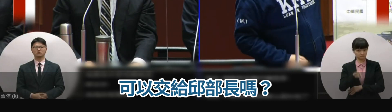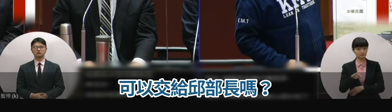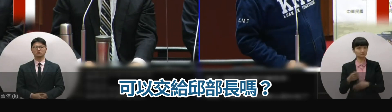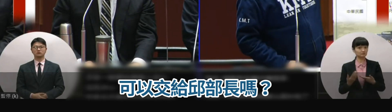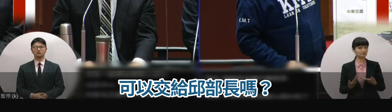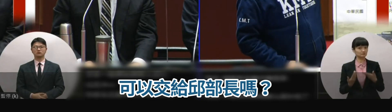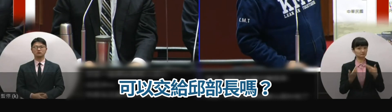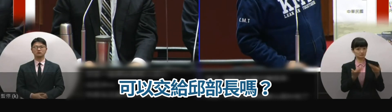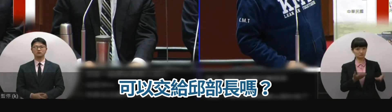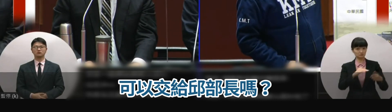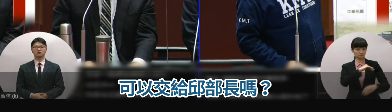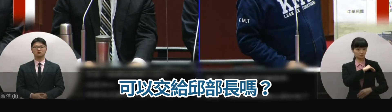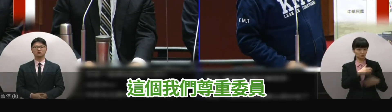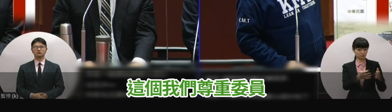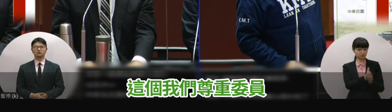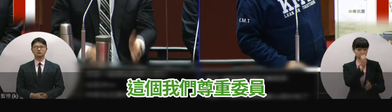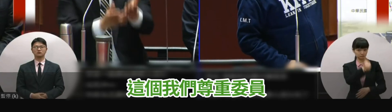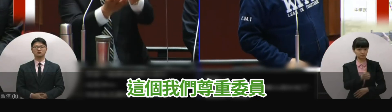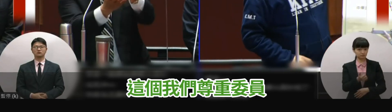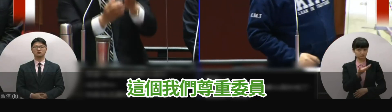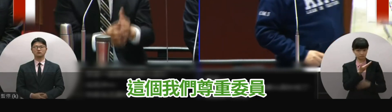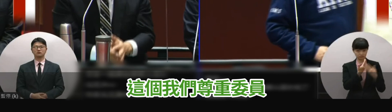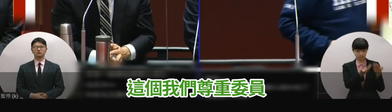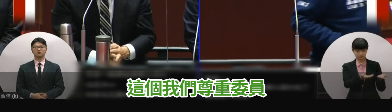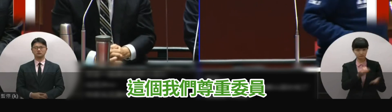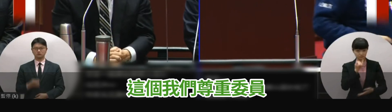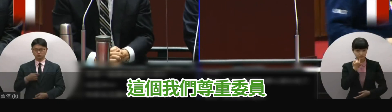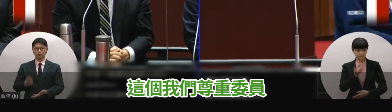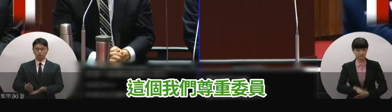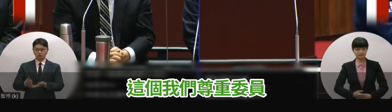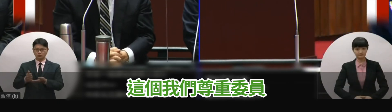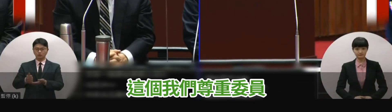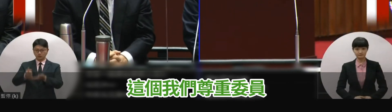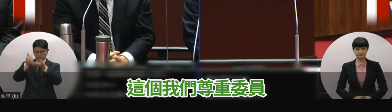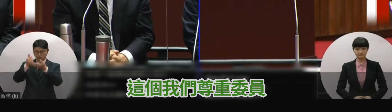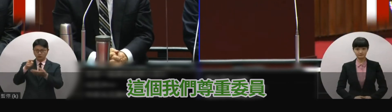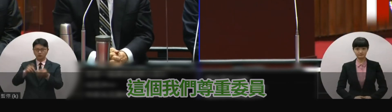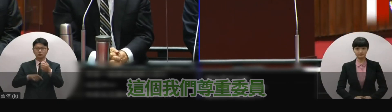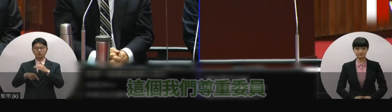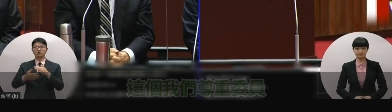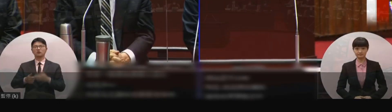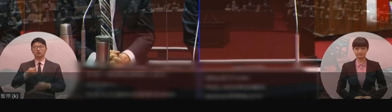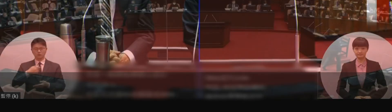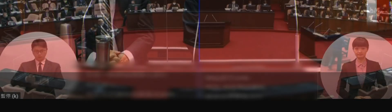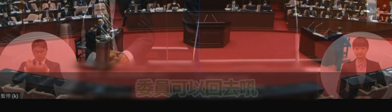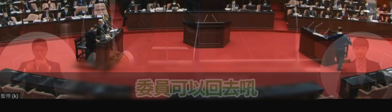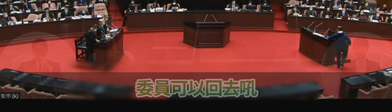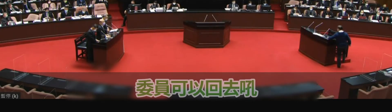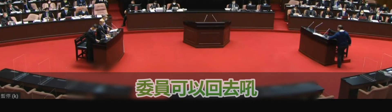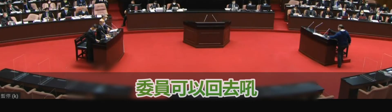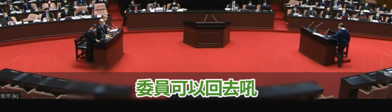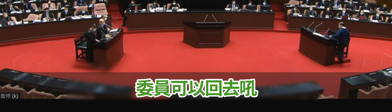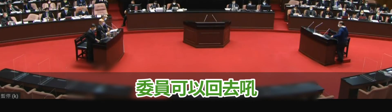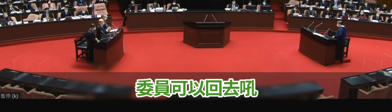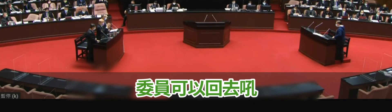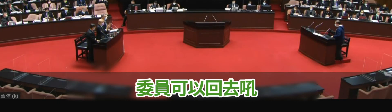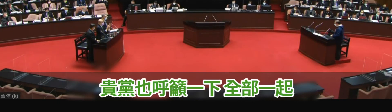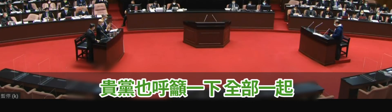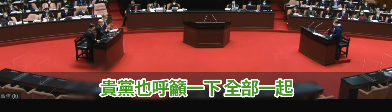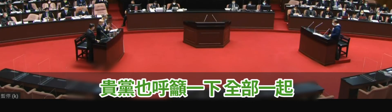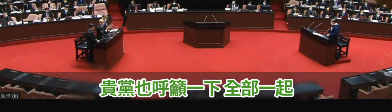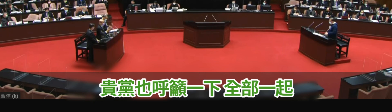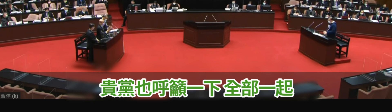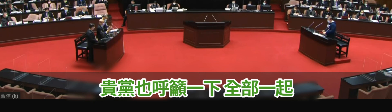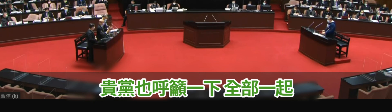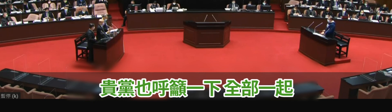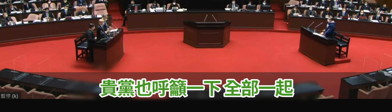给邱部长吗？ 这个我们尊重院长，尊重委员，委员可以回去哈。贵